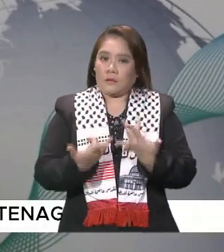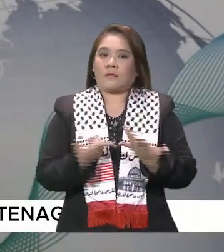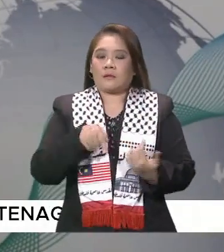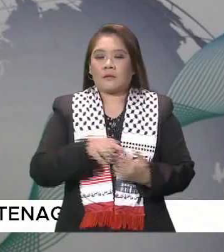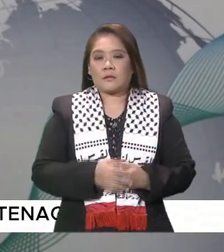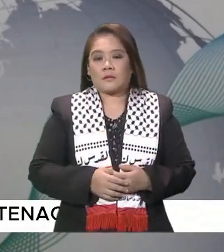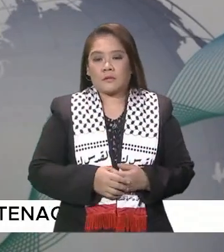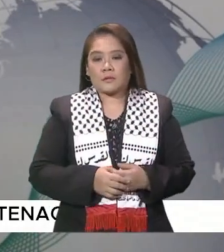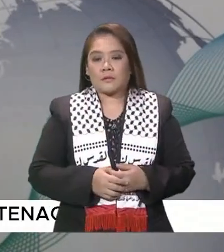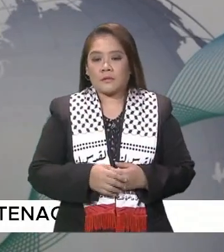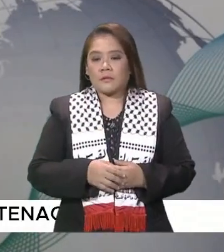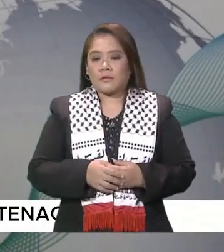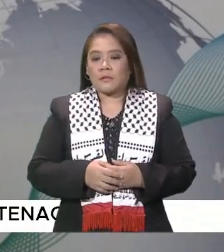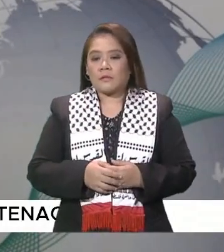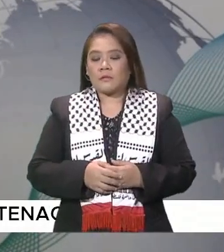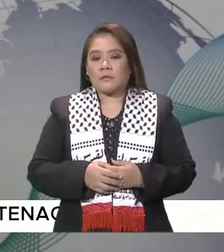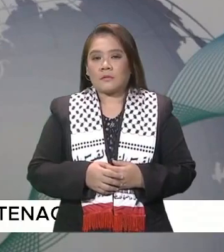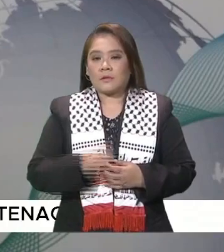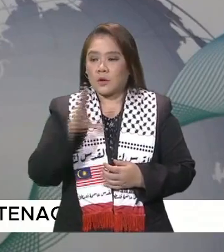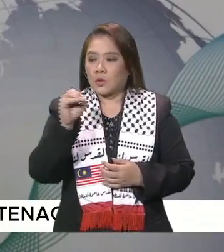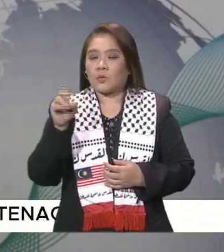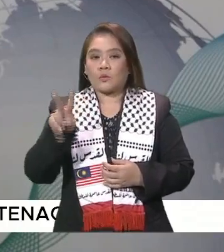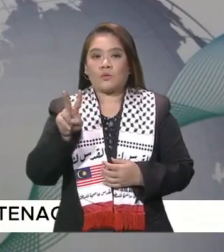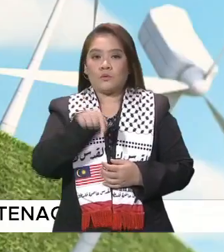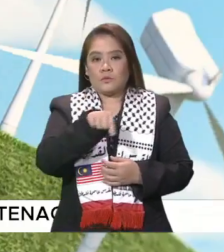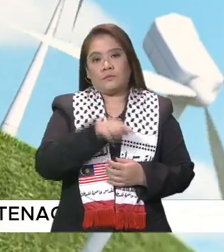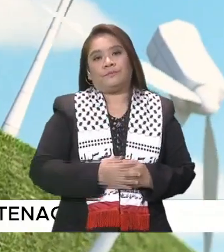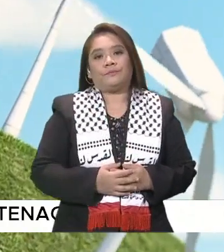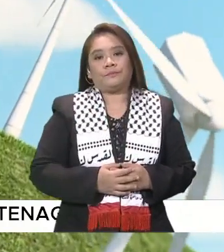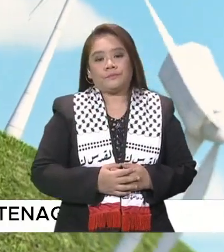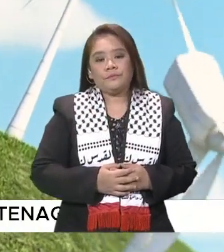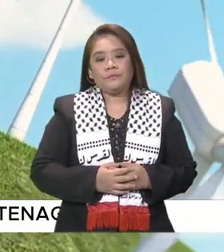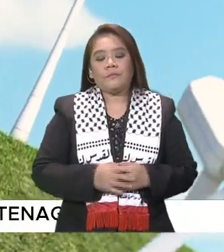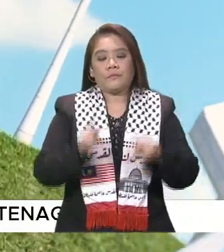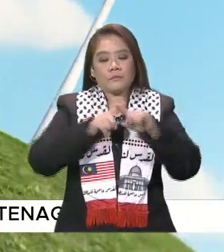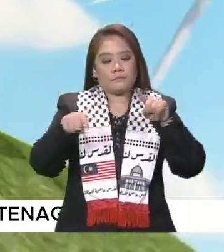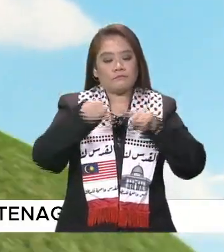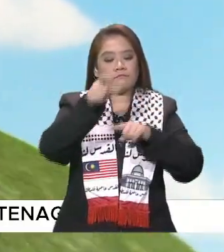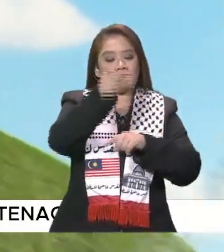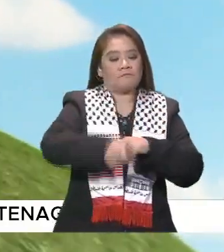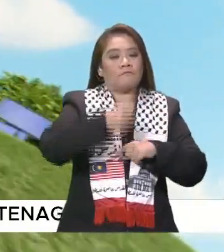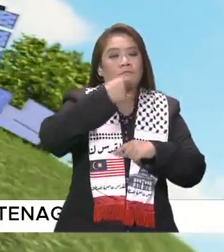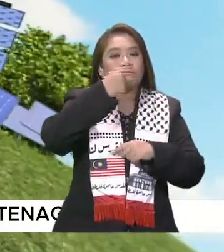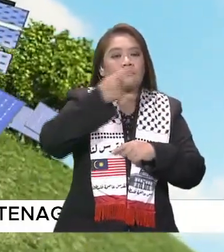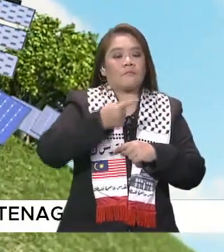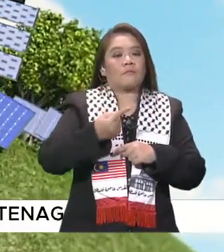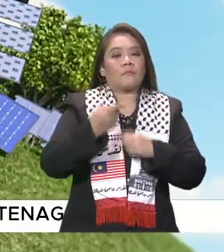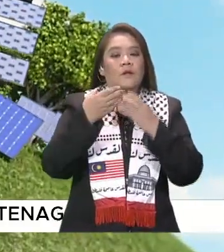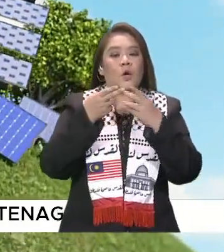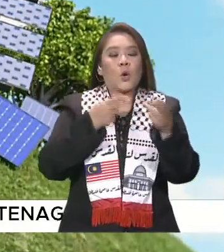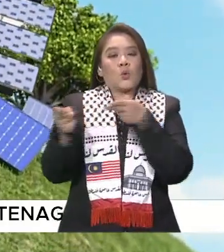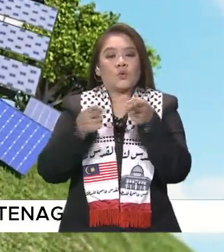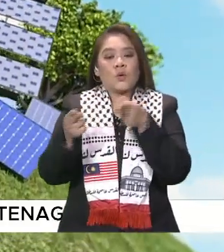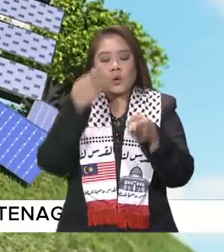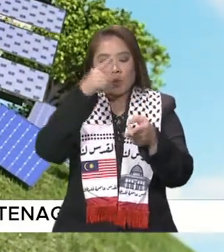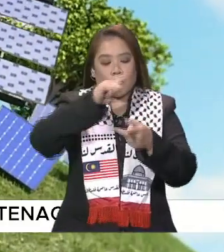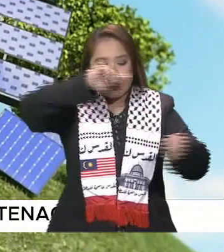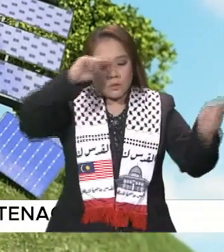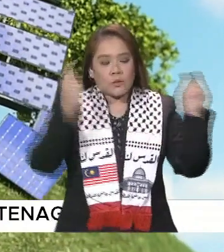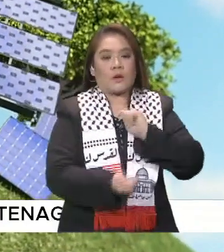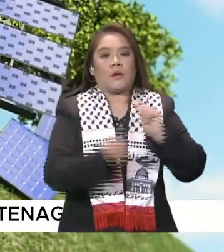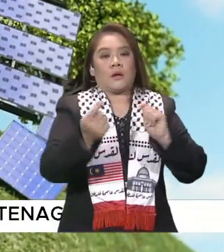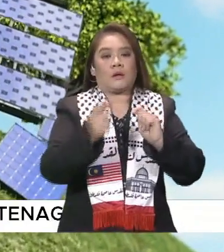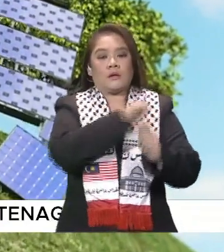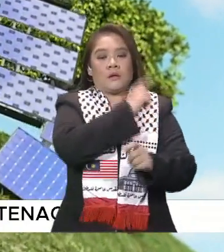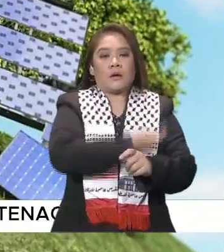sumber coal itu, sumber arang batu itu. Namun beliau berkata langkah dan usaha peralihan tenaga akan mengambil